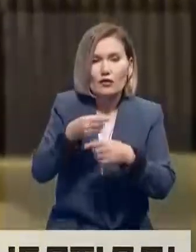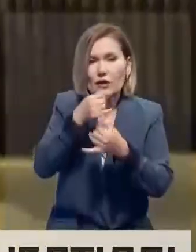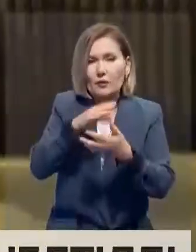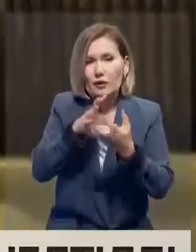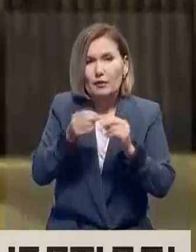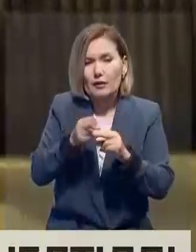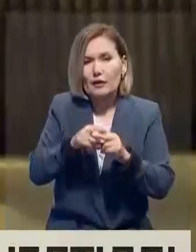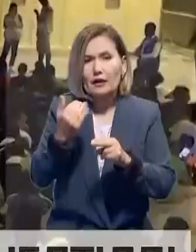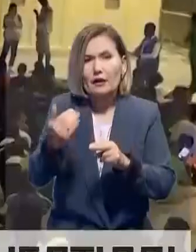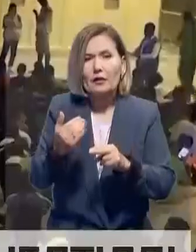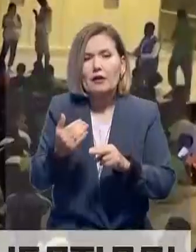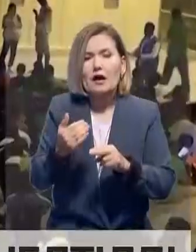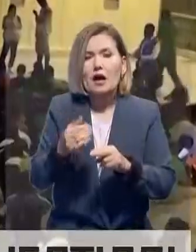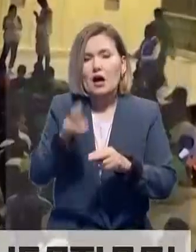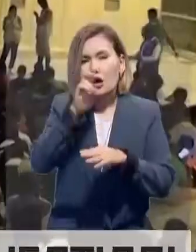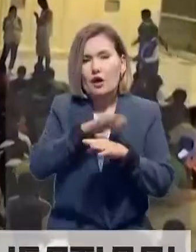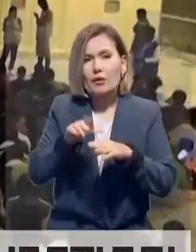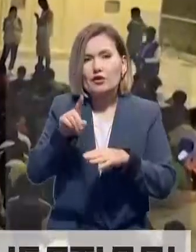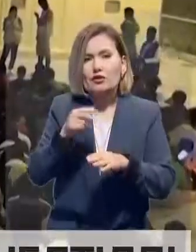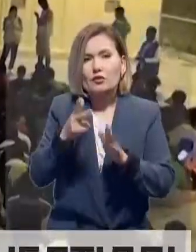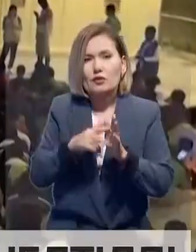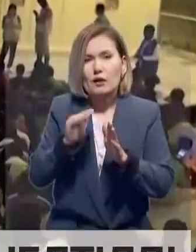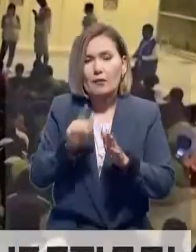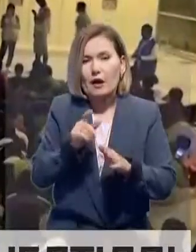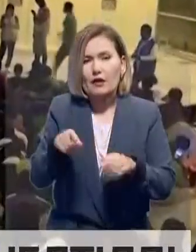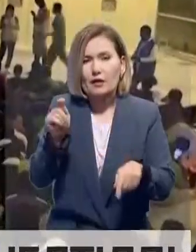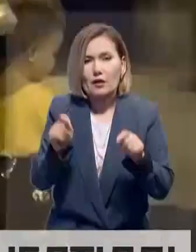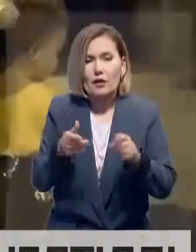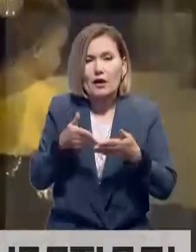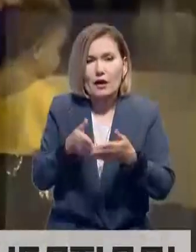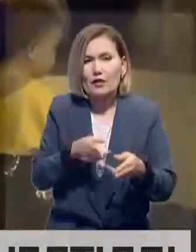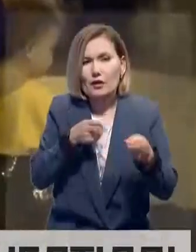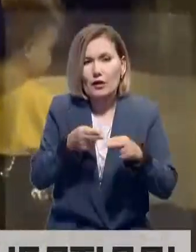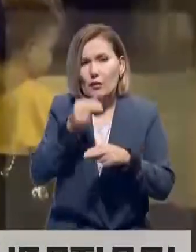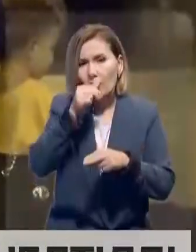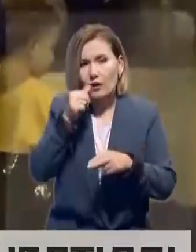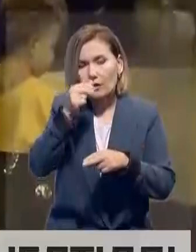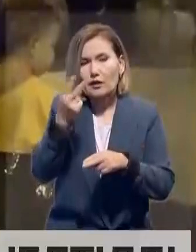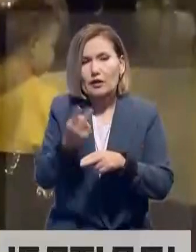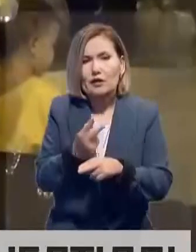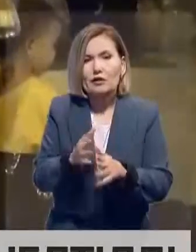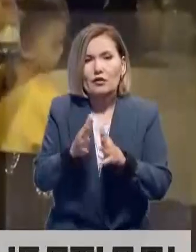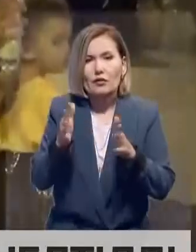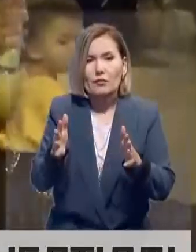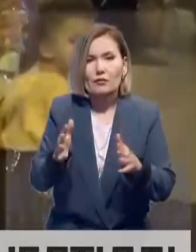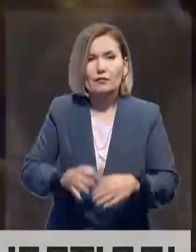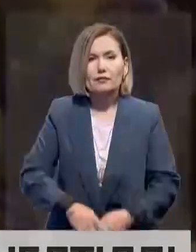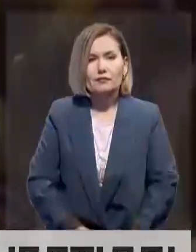Жыл басынан бұл елге 118 мыңнан астам босқын қайықпен келіп жеткен. Бұл былтырғыдан 2 есе көп.